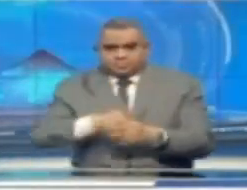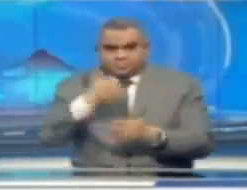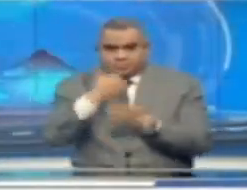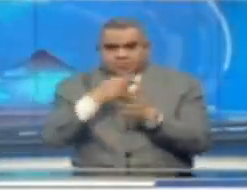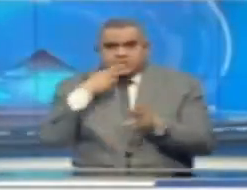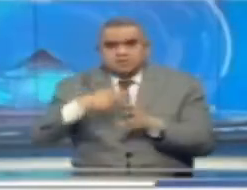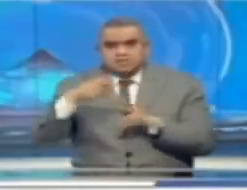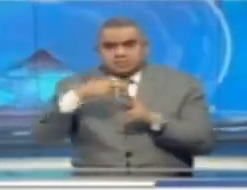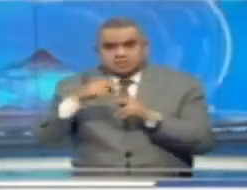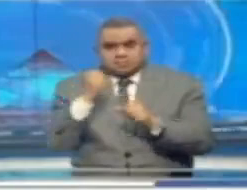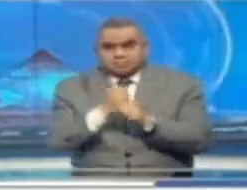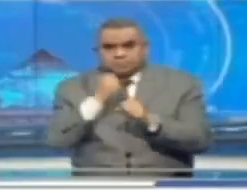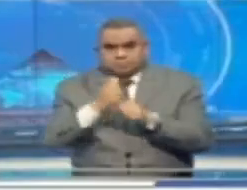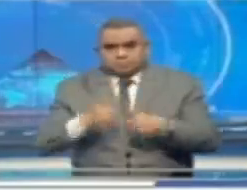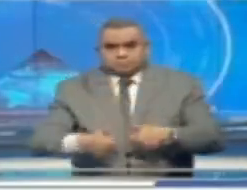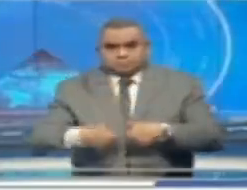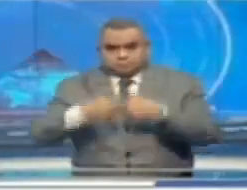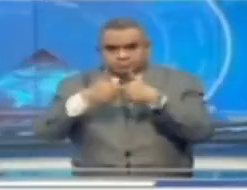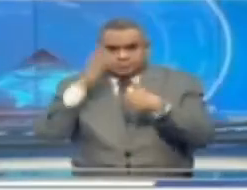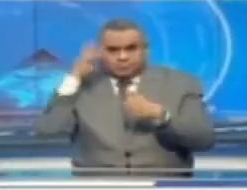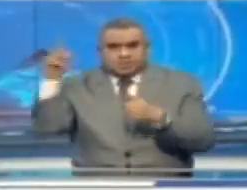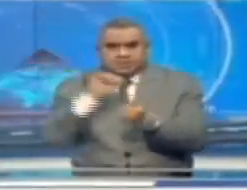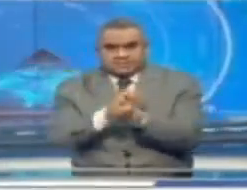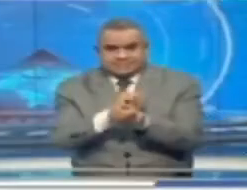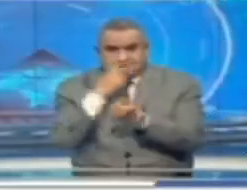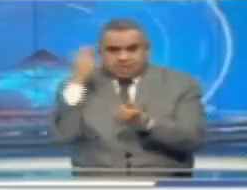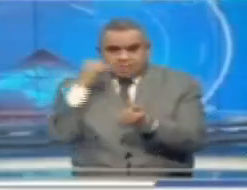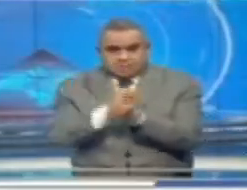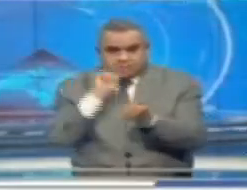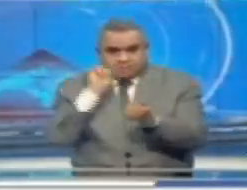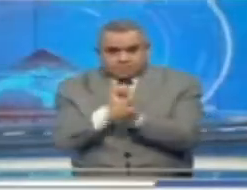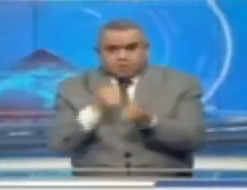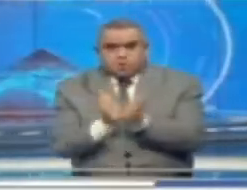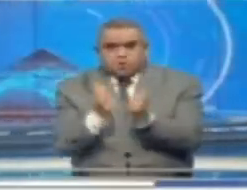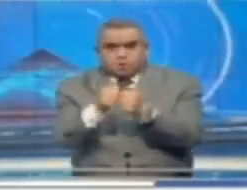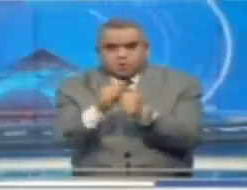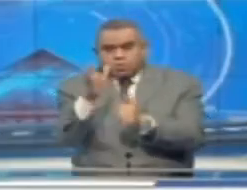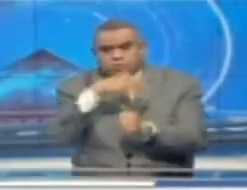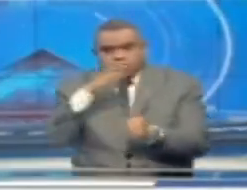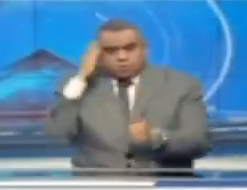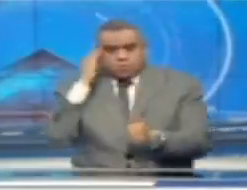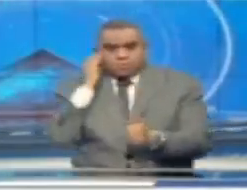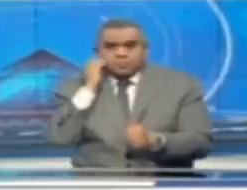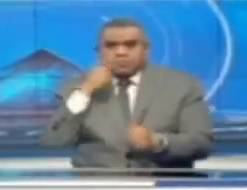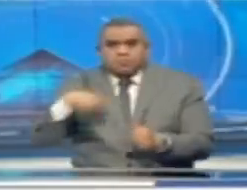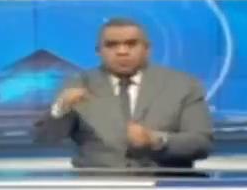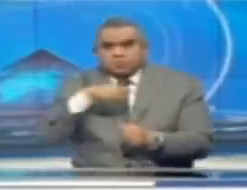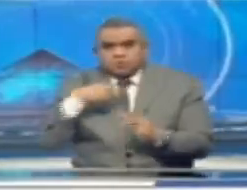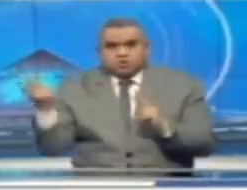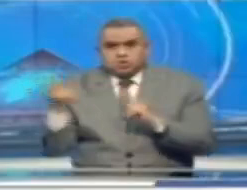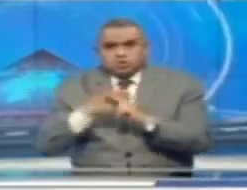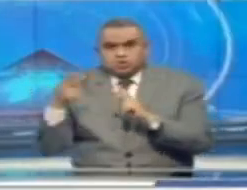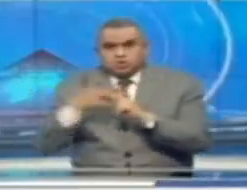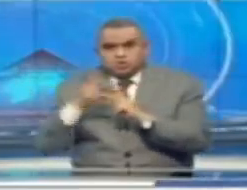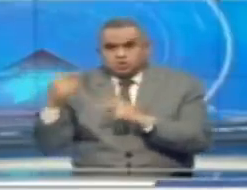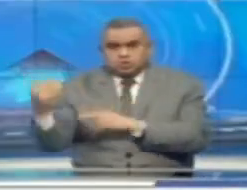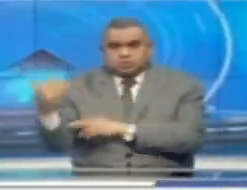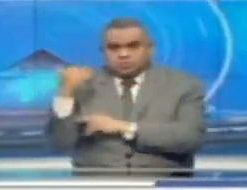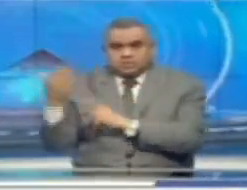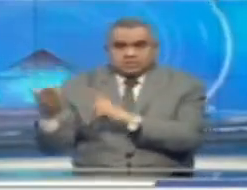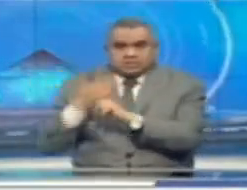والاستمرارية، وهو ما أشاد به المفرج عنهم وأسر النزلاء. الناس كلها واقفة جنبهم بيقولوا لي أنت عايزة